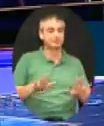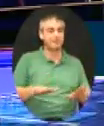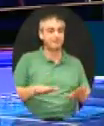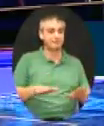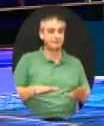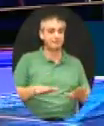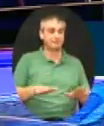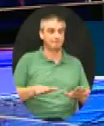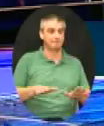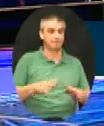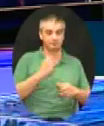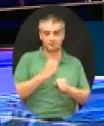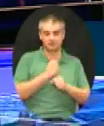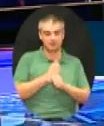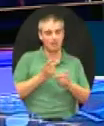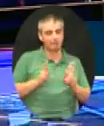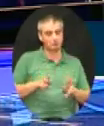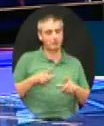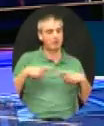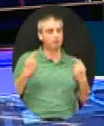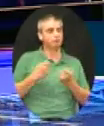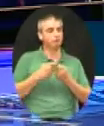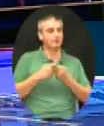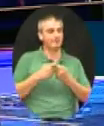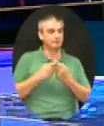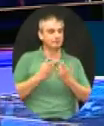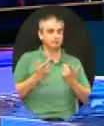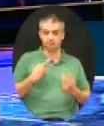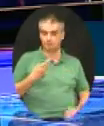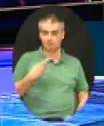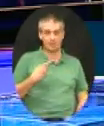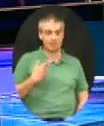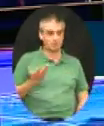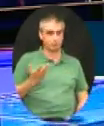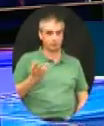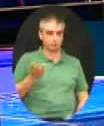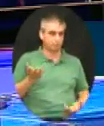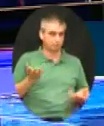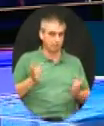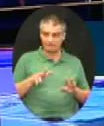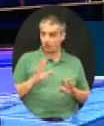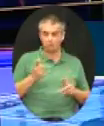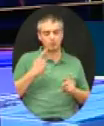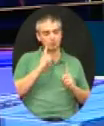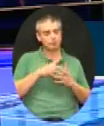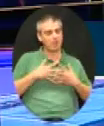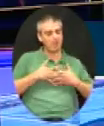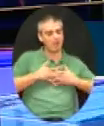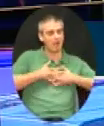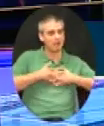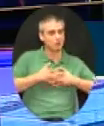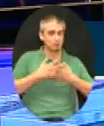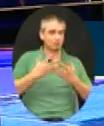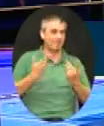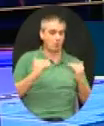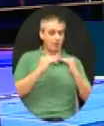שבעצם יצר איזושהי אפשרות לחיים משותפים בינינו, למרות מה שקרה אחדות, למרות אי